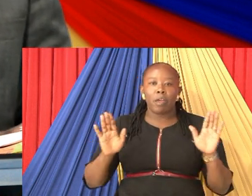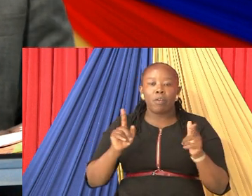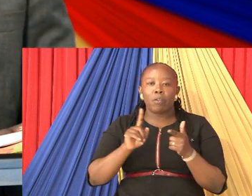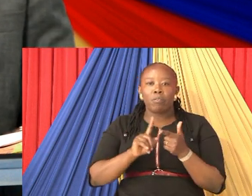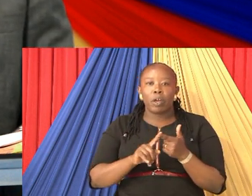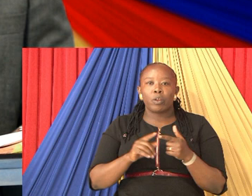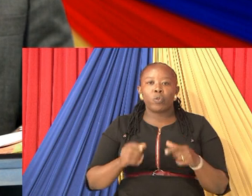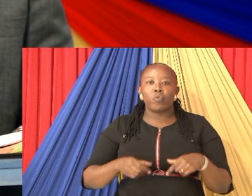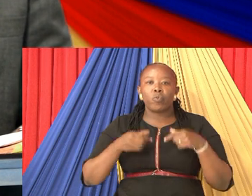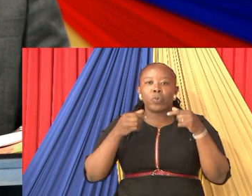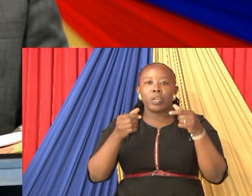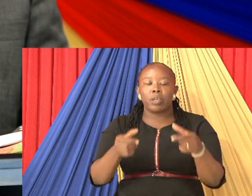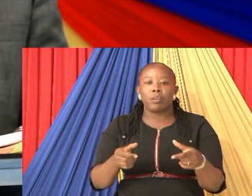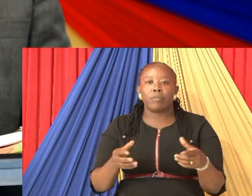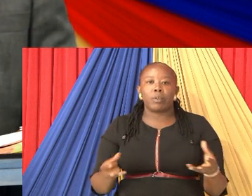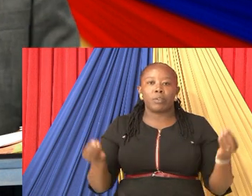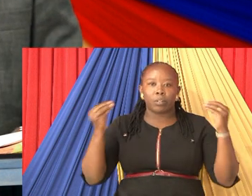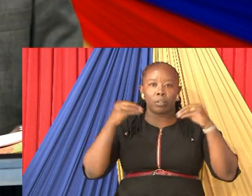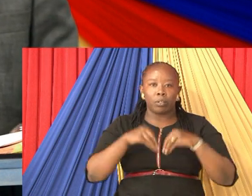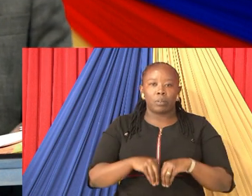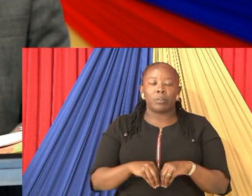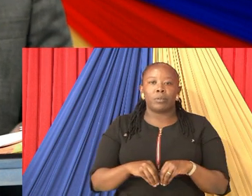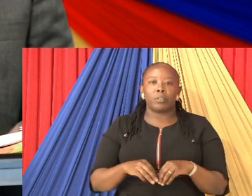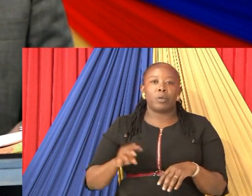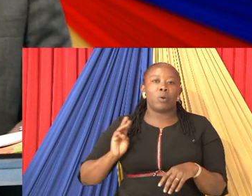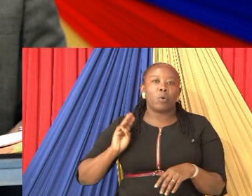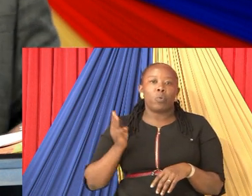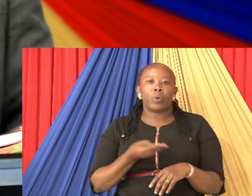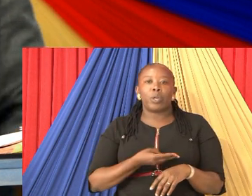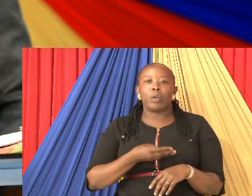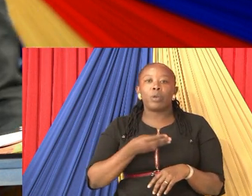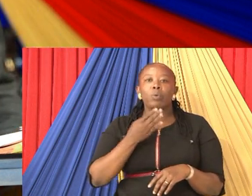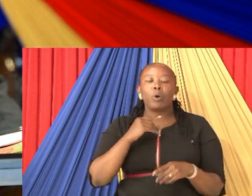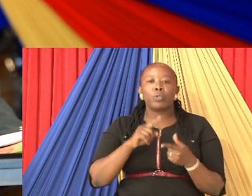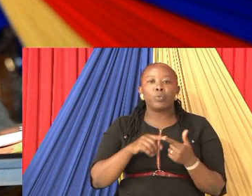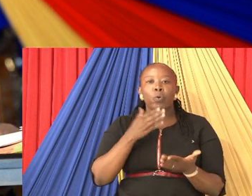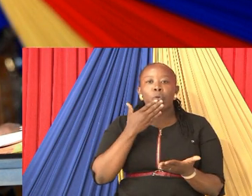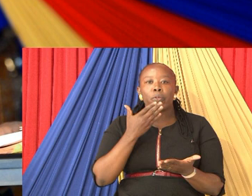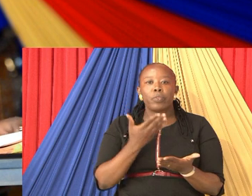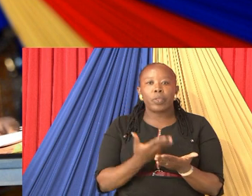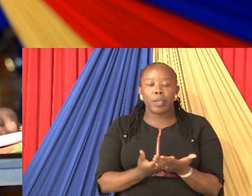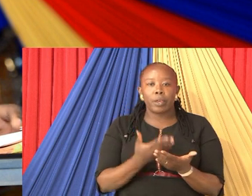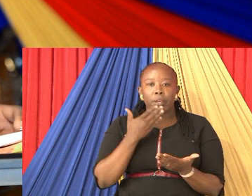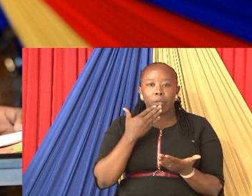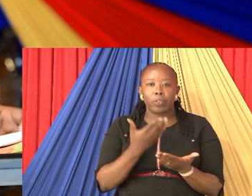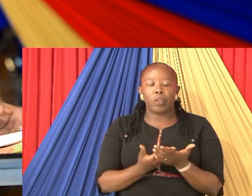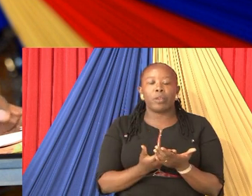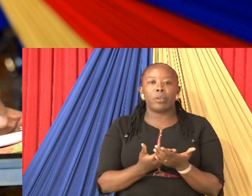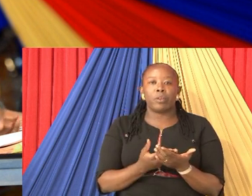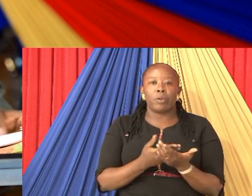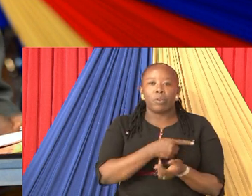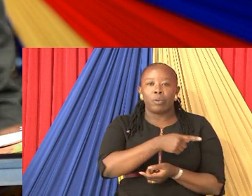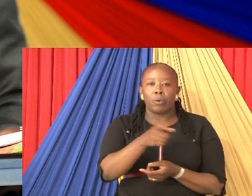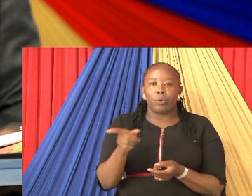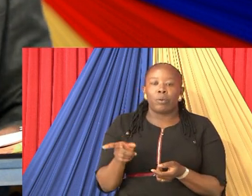And we want to thank you, wale ambao wameendelea kutoa katika account zetu ambazo ziko hapo na katika feri yetu